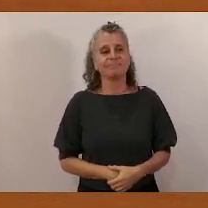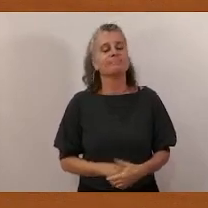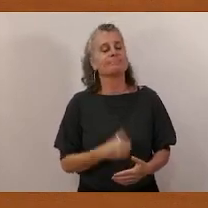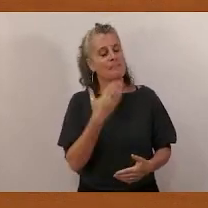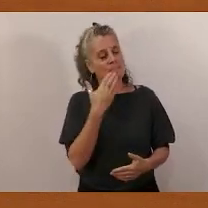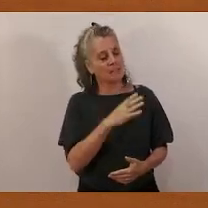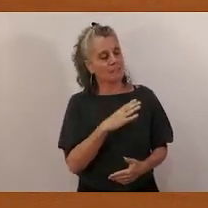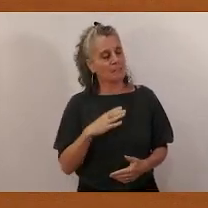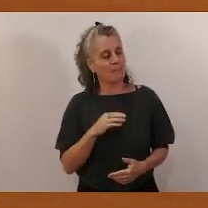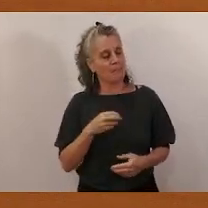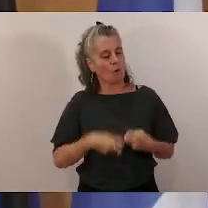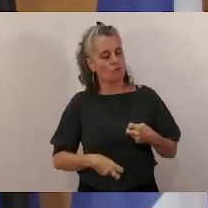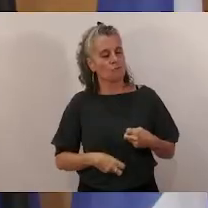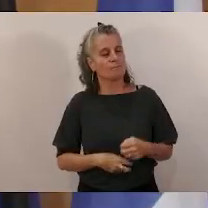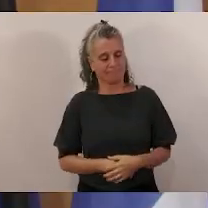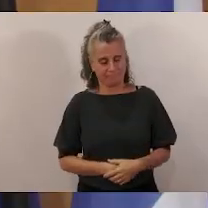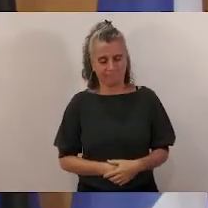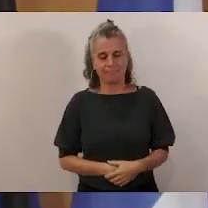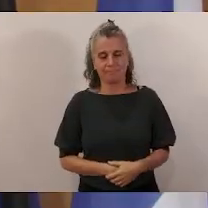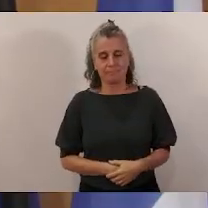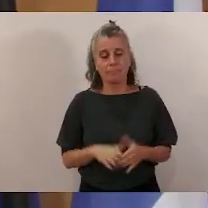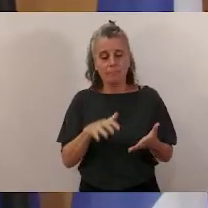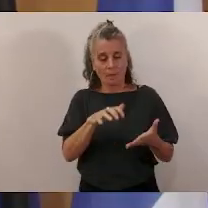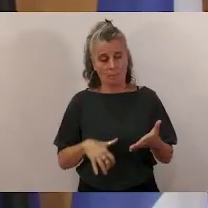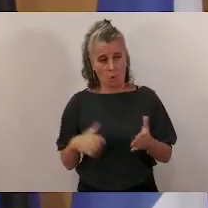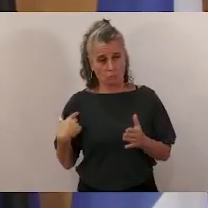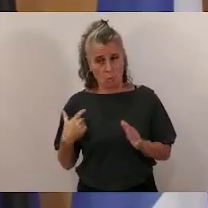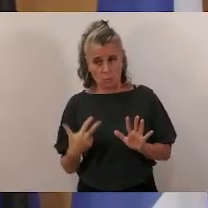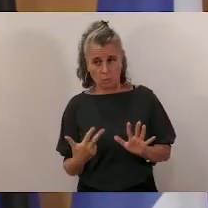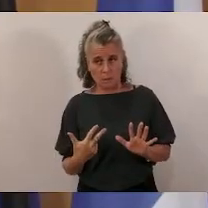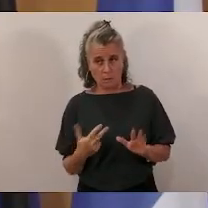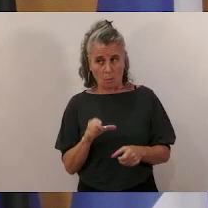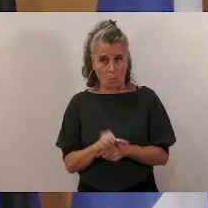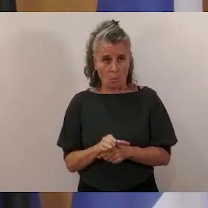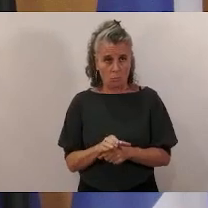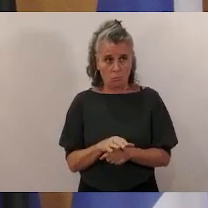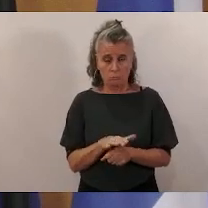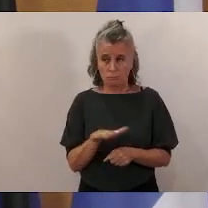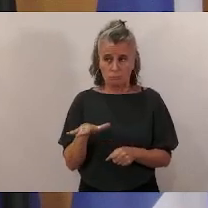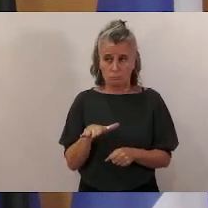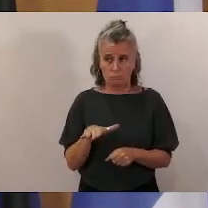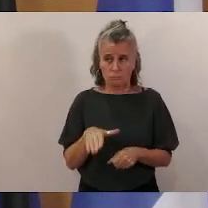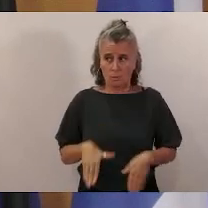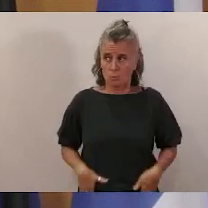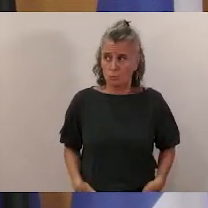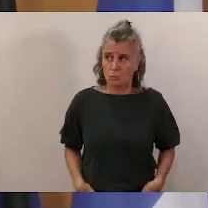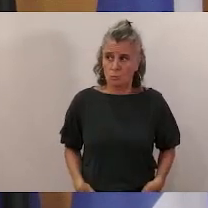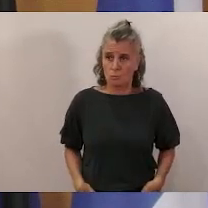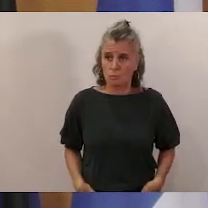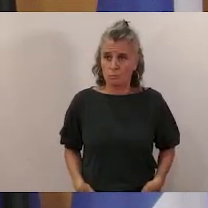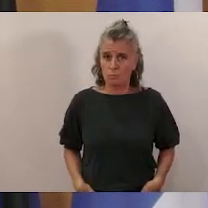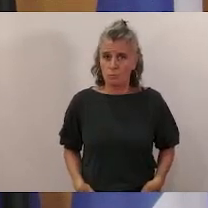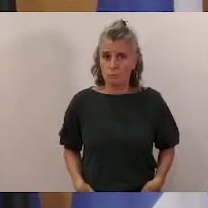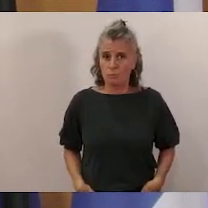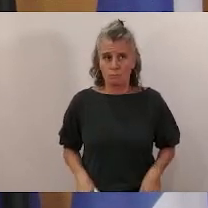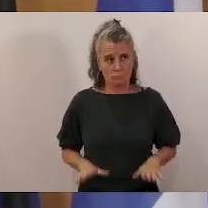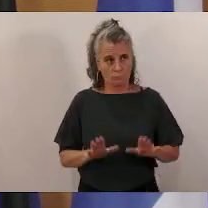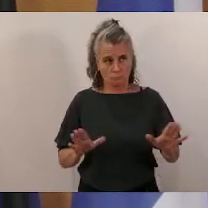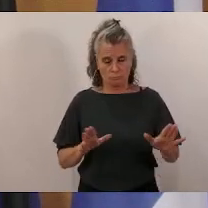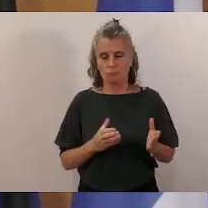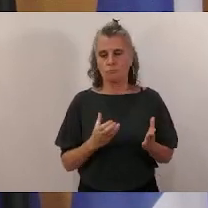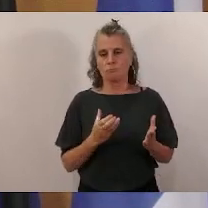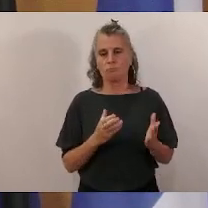Merci, Madame Roche. Sur le rapport numéro 8, y a-t-il des contre ? Des abstentions ? Avis